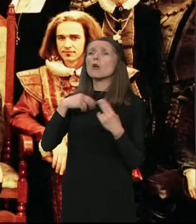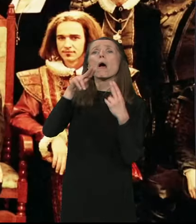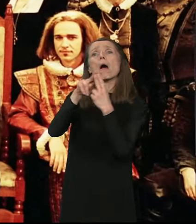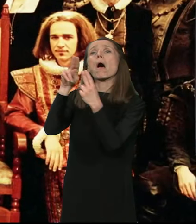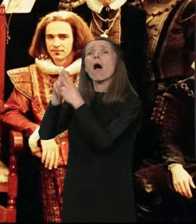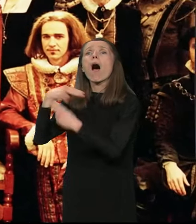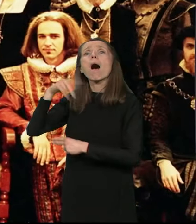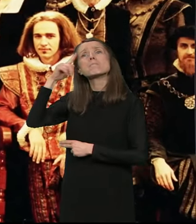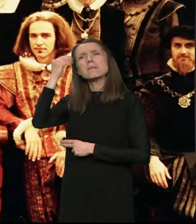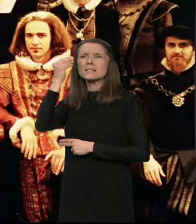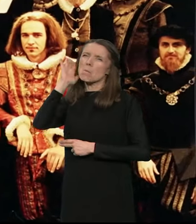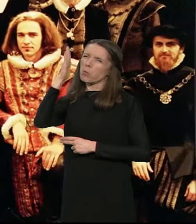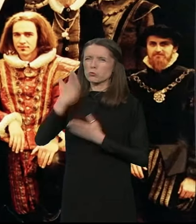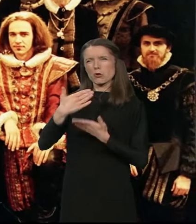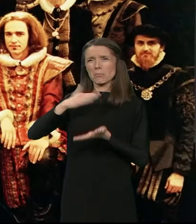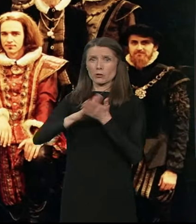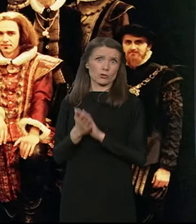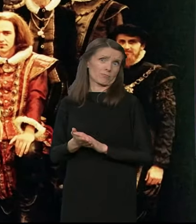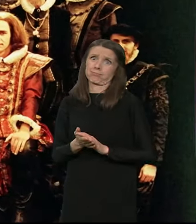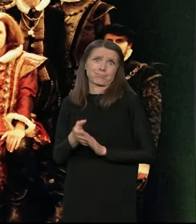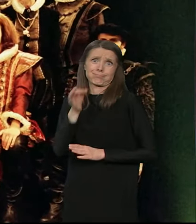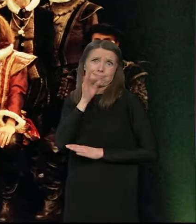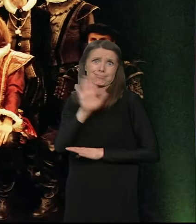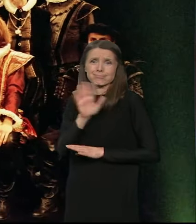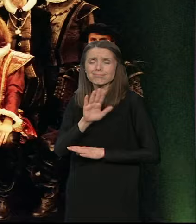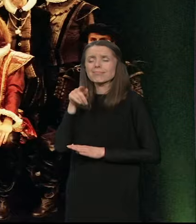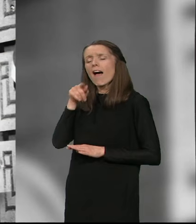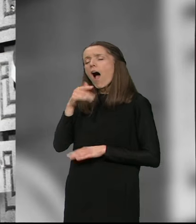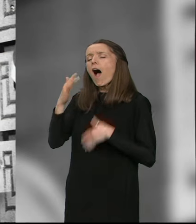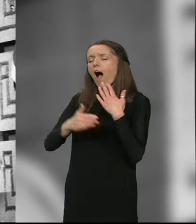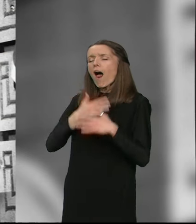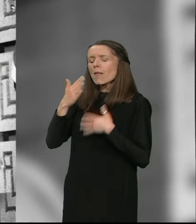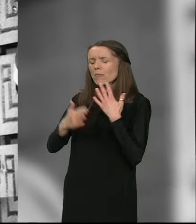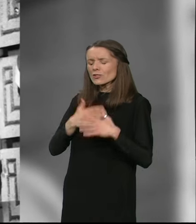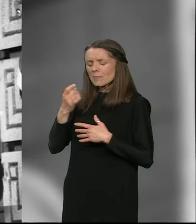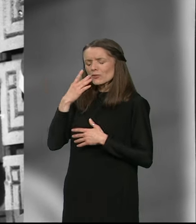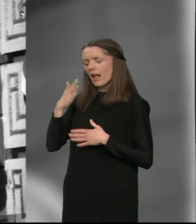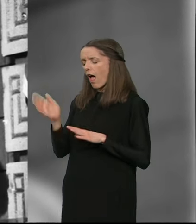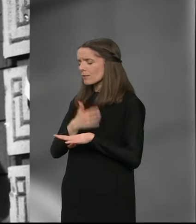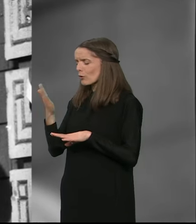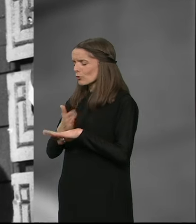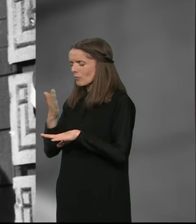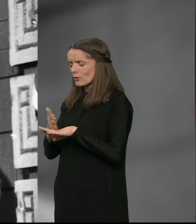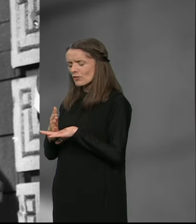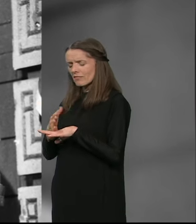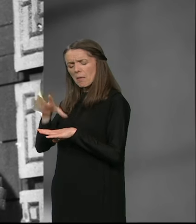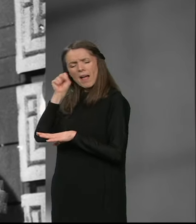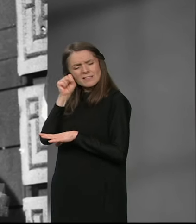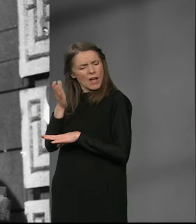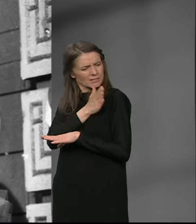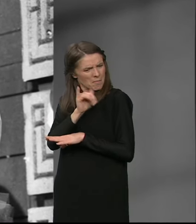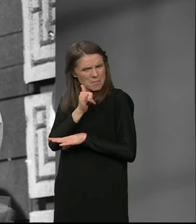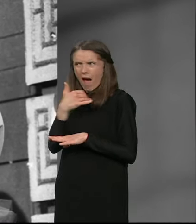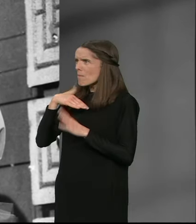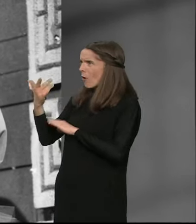niti udati, a kamoli, recimo, za Mucija. Ali život vam posle, kad se okrenete ovako iza sebe, kad pogledate, vi vidite to. Onda